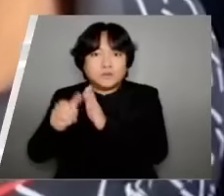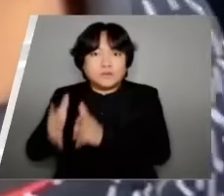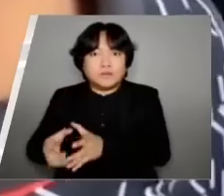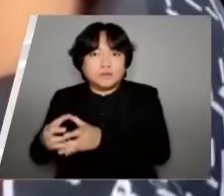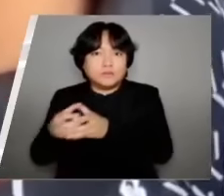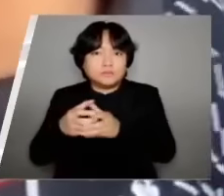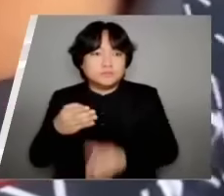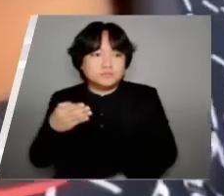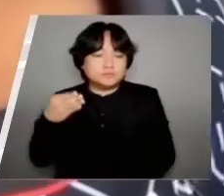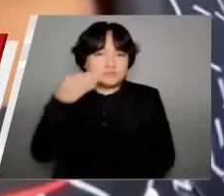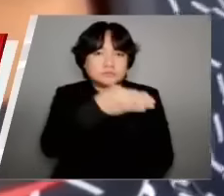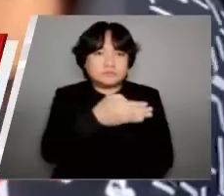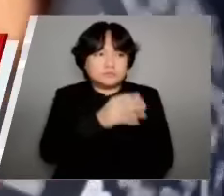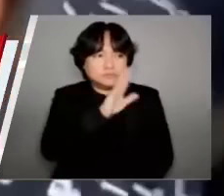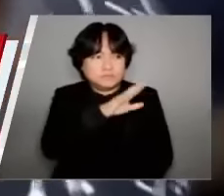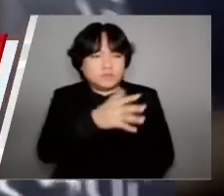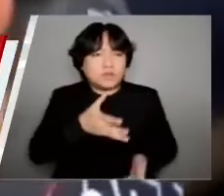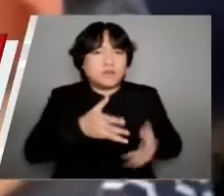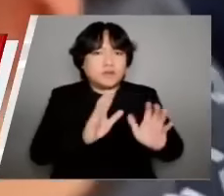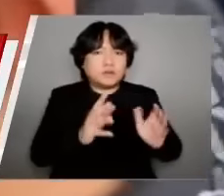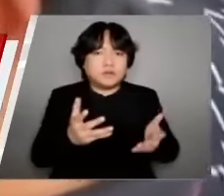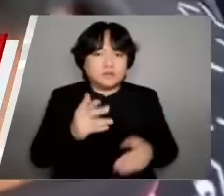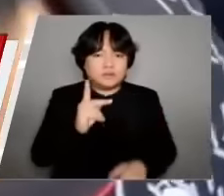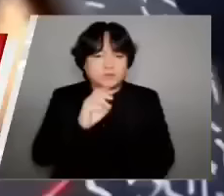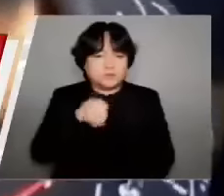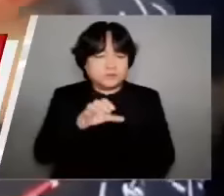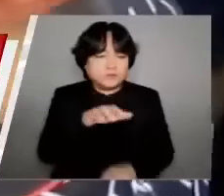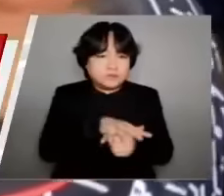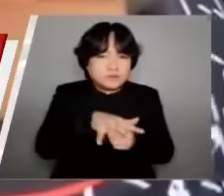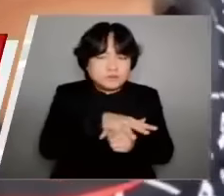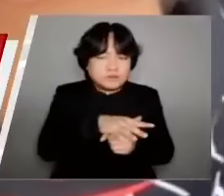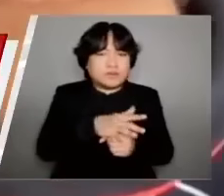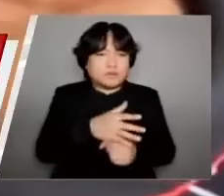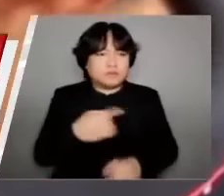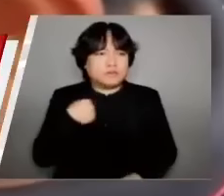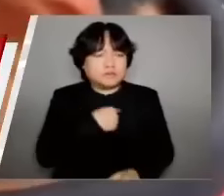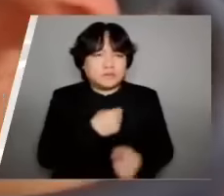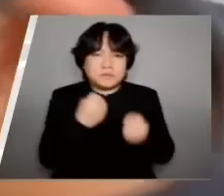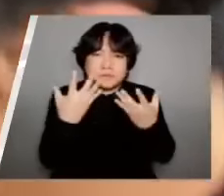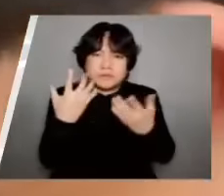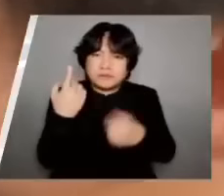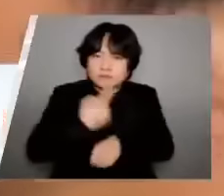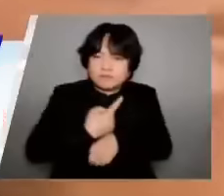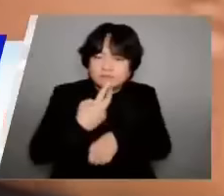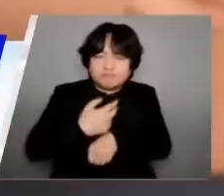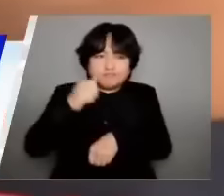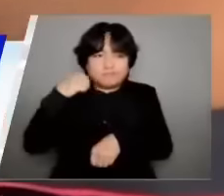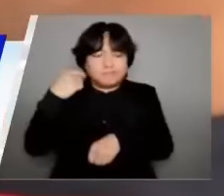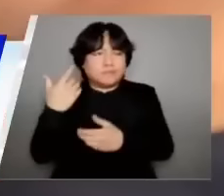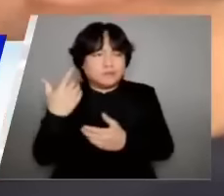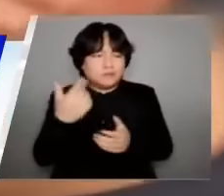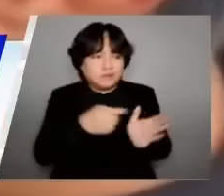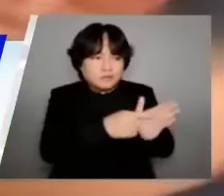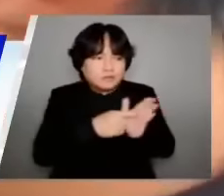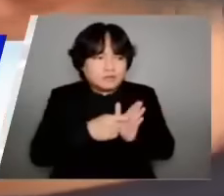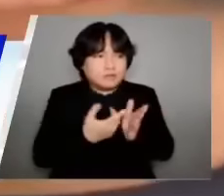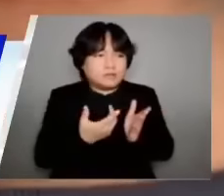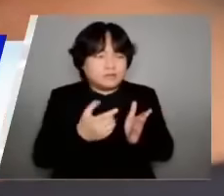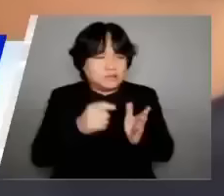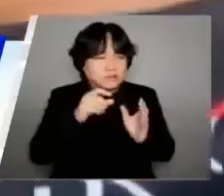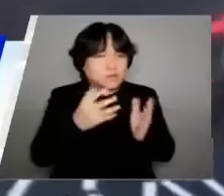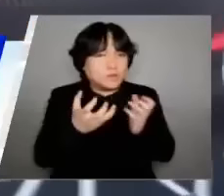JMC basement. Ilang araw na ako nagre-request sa inyo ng confirmation kung totoo ba yung hukay na yan. Eh